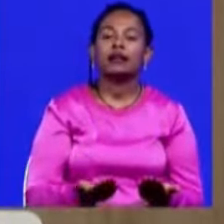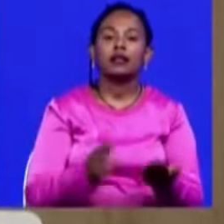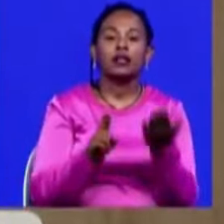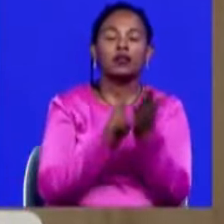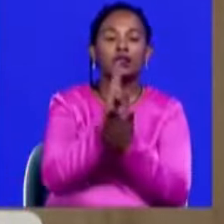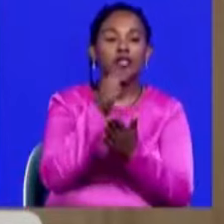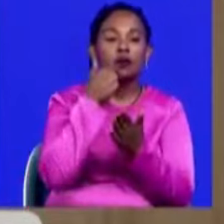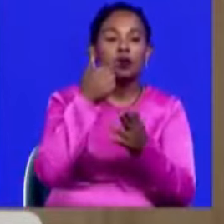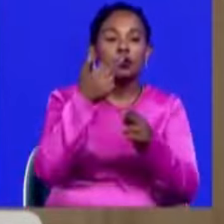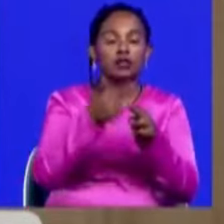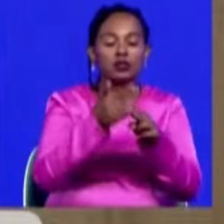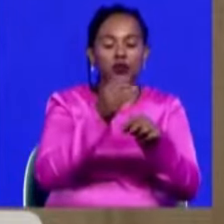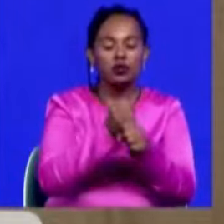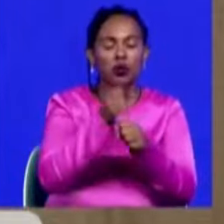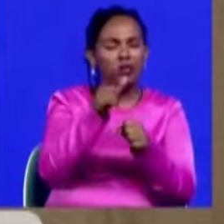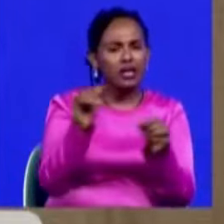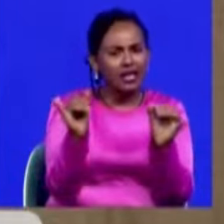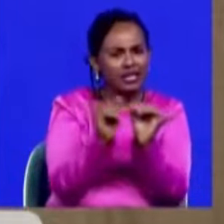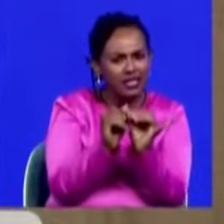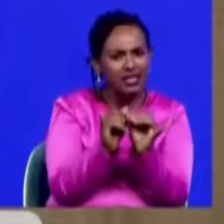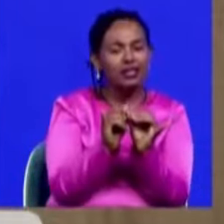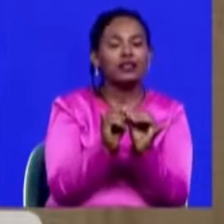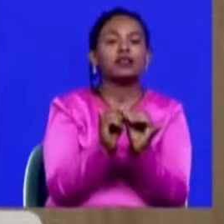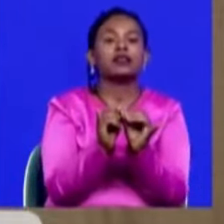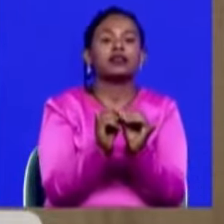ዩኒቨርሲቲ የሚለውን ስም ይዘው በዛ ልክ